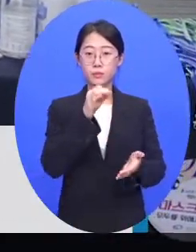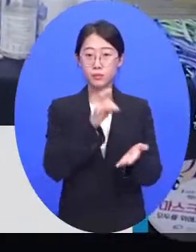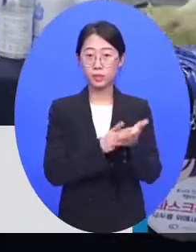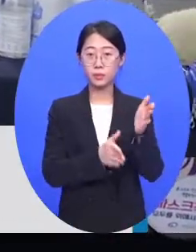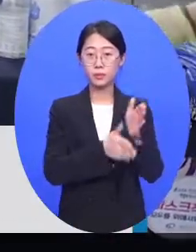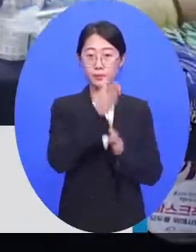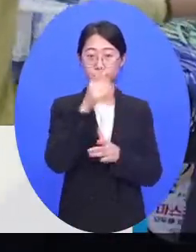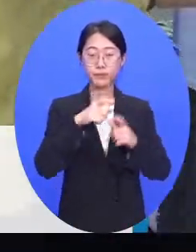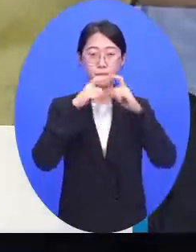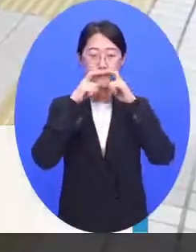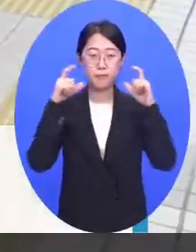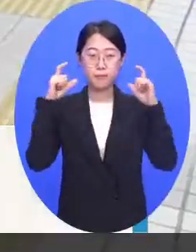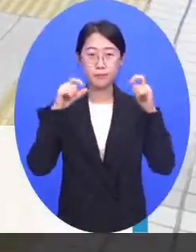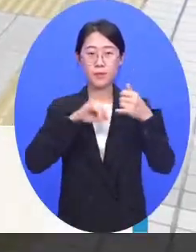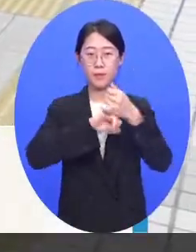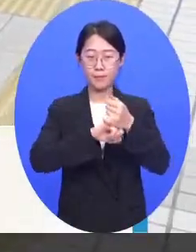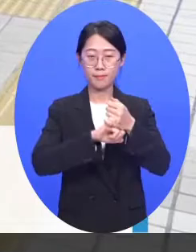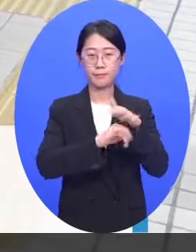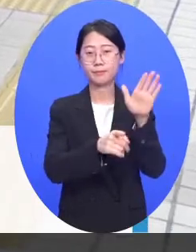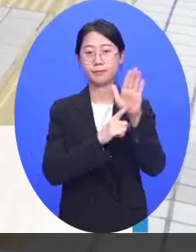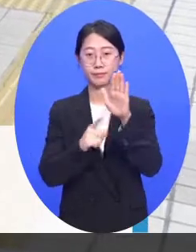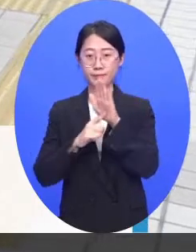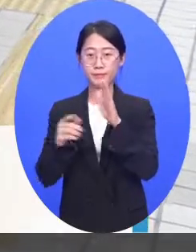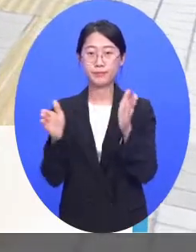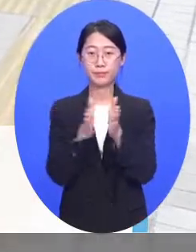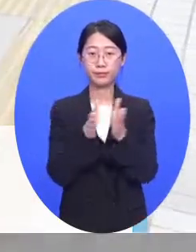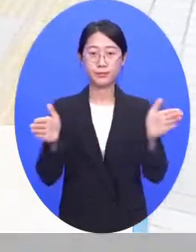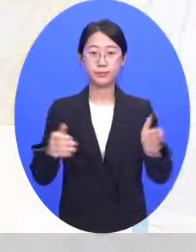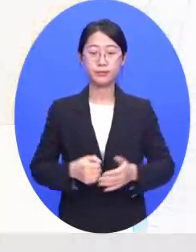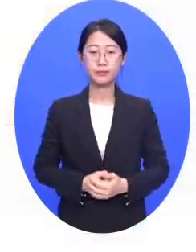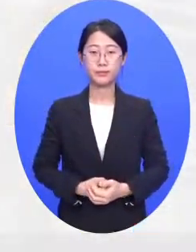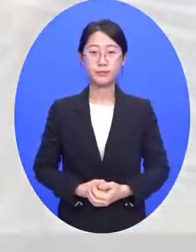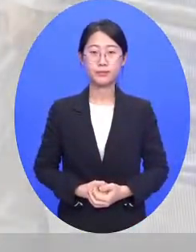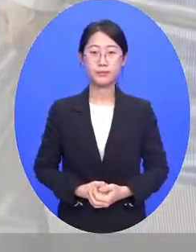프랑시가 마스크 착용 의무화 홍보 캠페인을 실시했습니다.